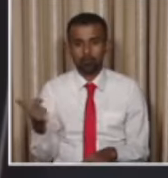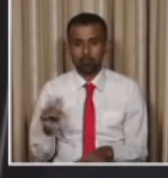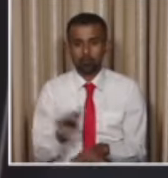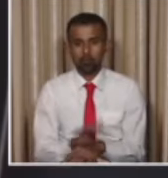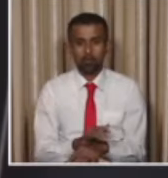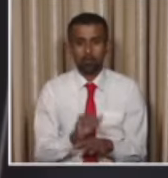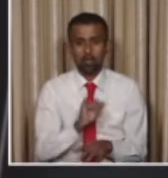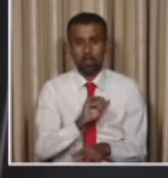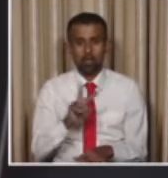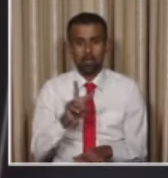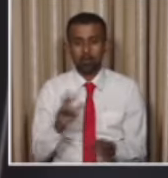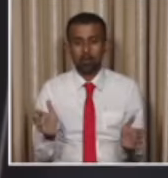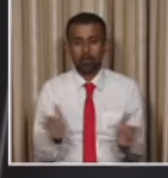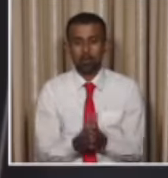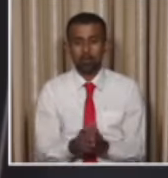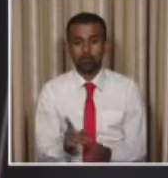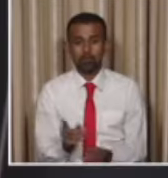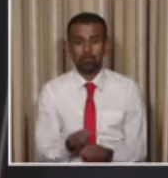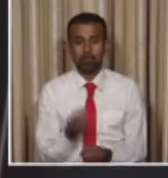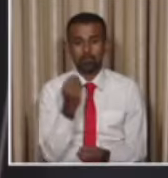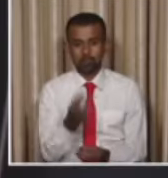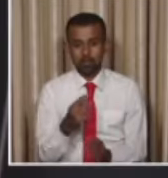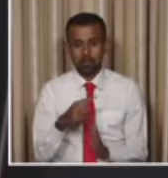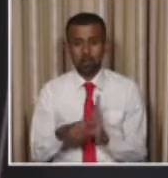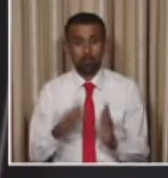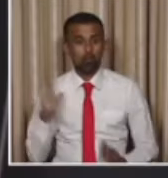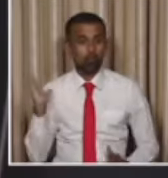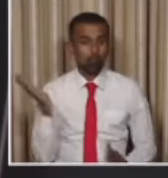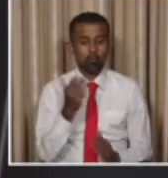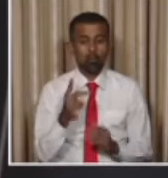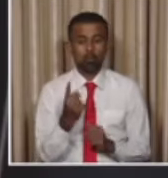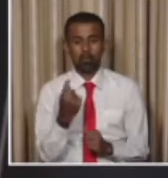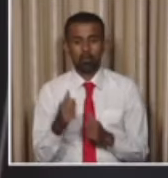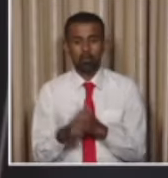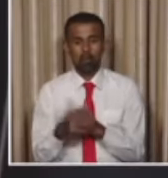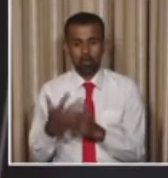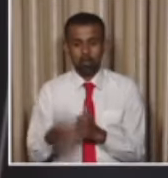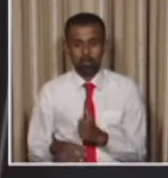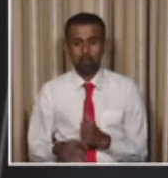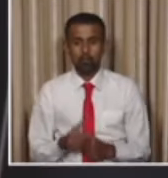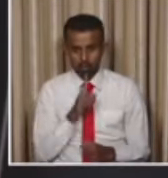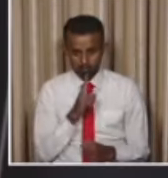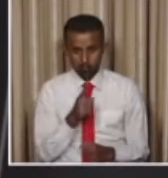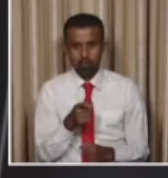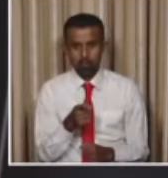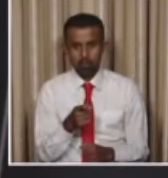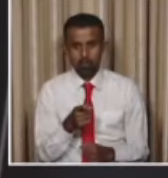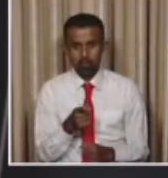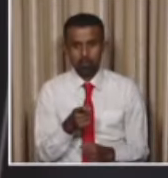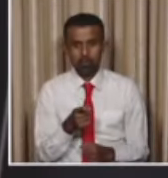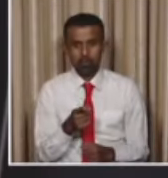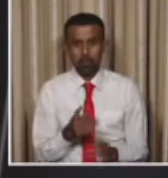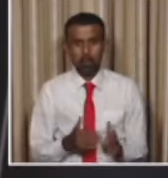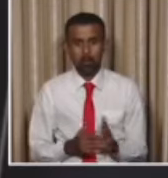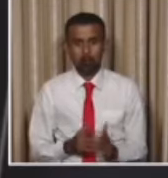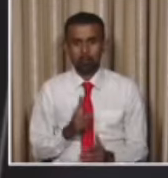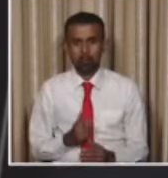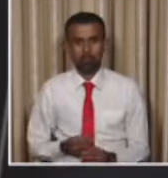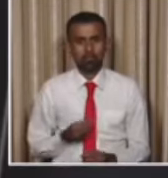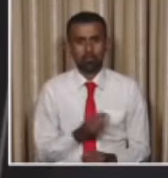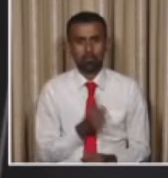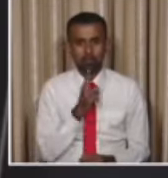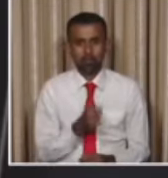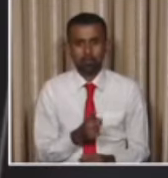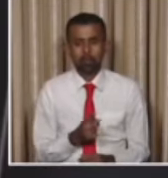කම්පියුටර් 62ක් එකකට දීලා ලංකා පුරාම 1000ක් හැදුවාම එහෙම කිව්වද? මේ මිලියන එකක් දීලා ඉවරලා කියනවා